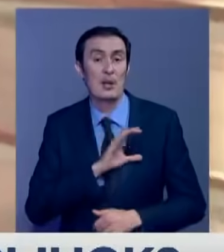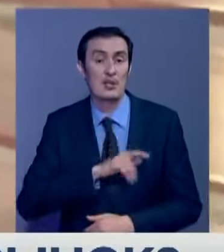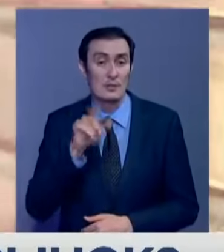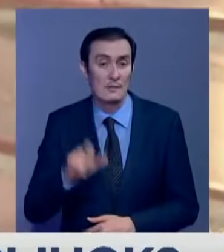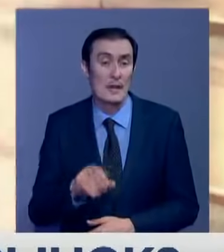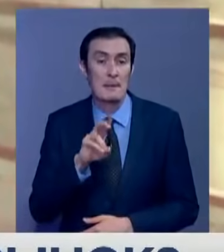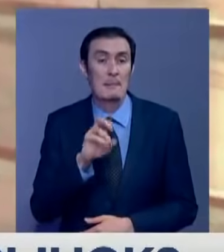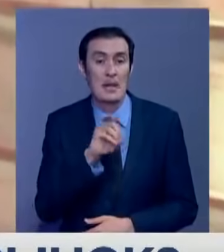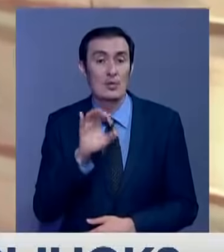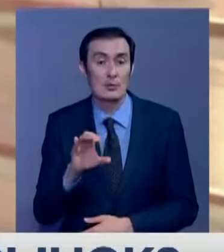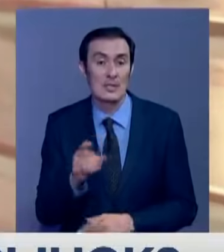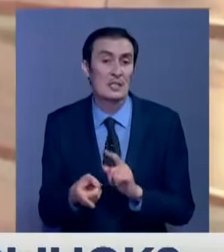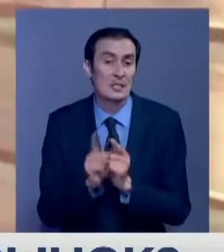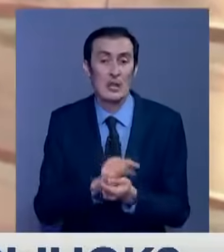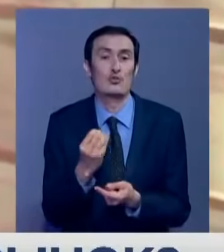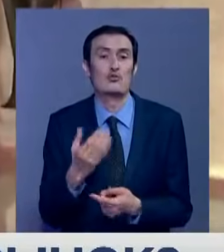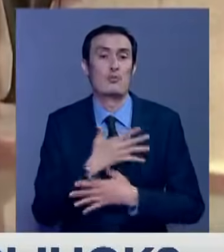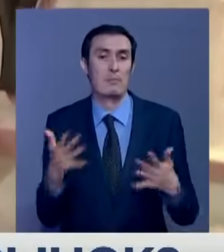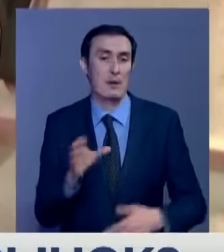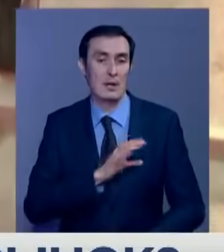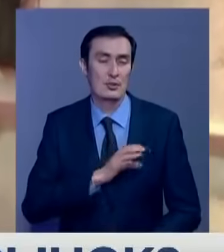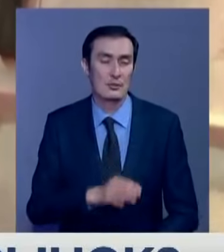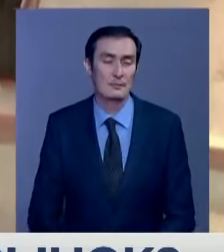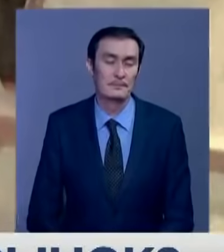планеты Джефф Безос, стал еще богаче.